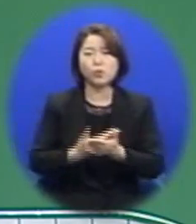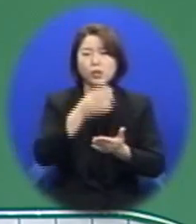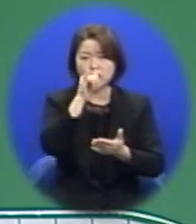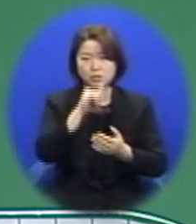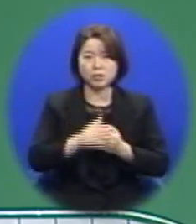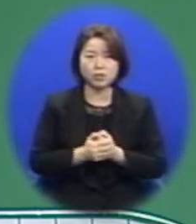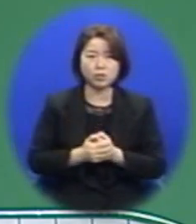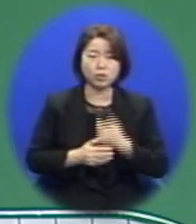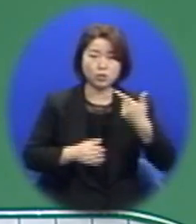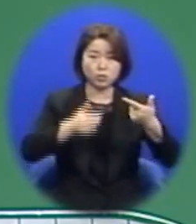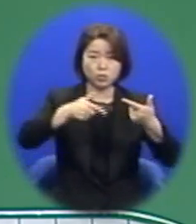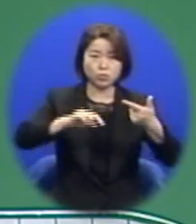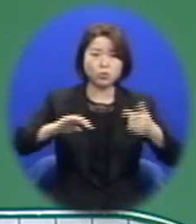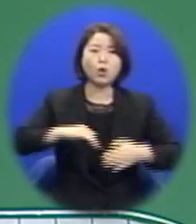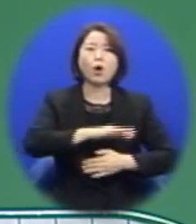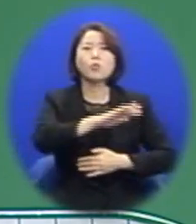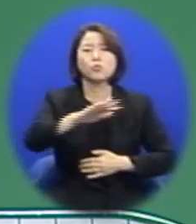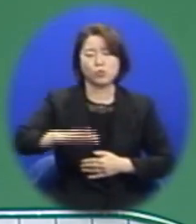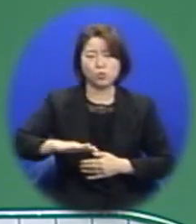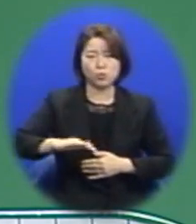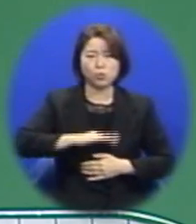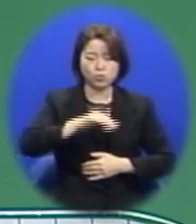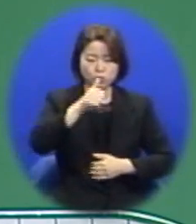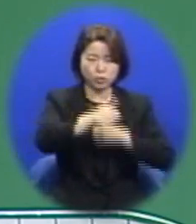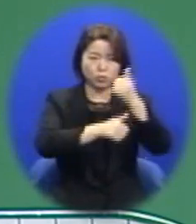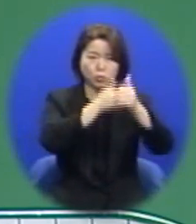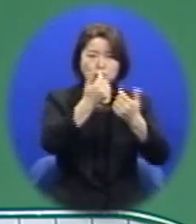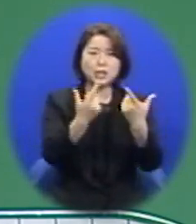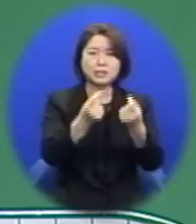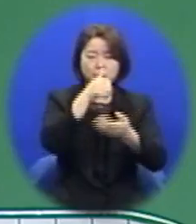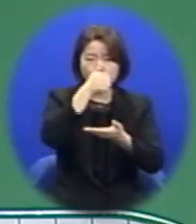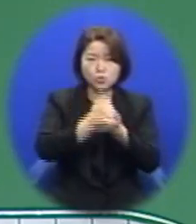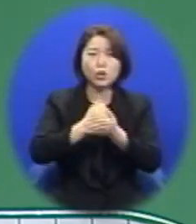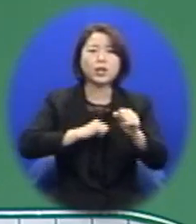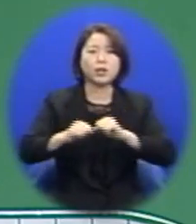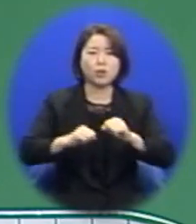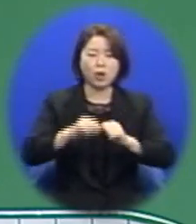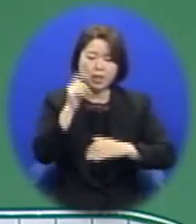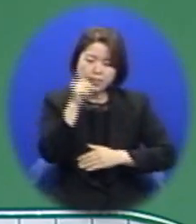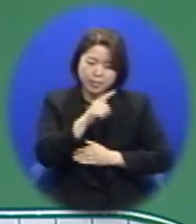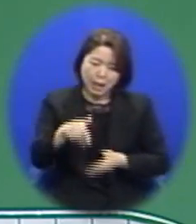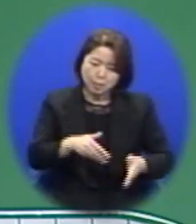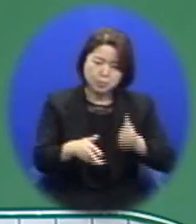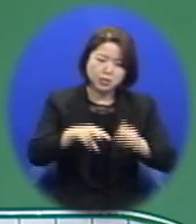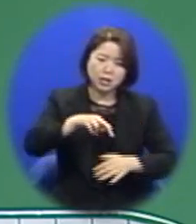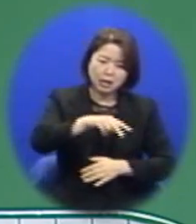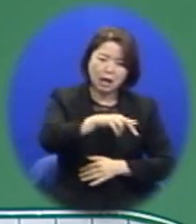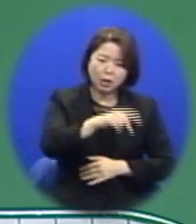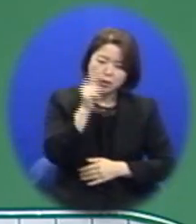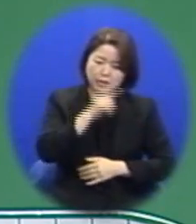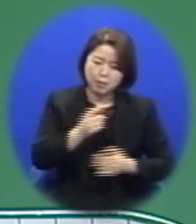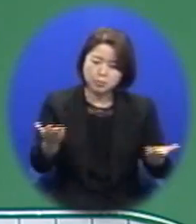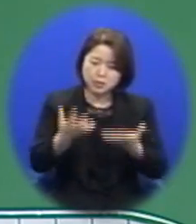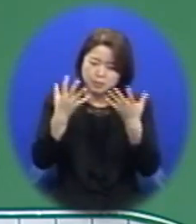6절에 보면 우리도 우리 조상처럼 죄를 지었으며 나쁜 길을 걸으며 악행을